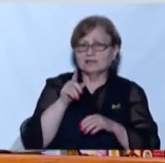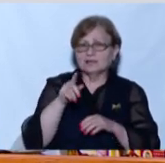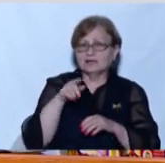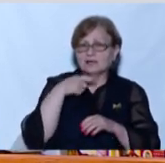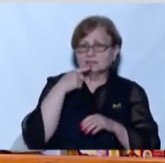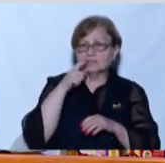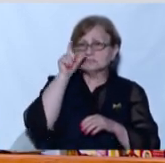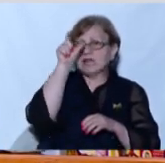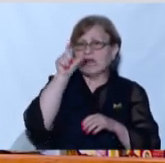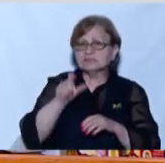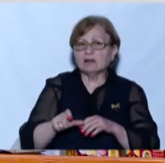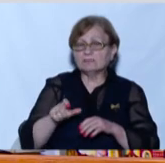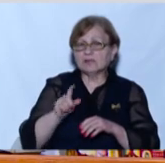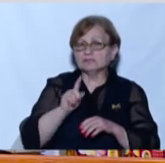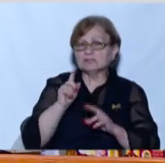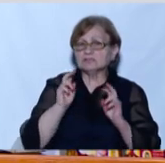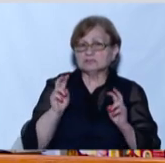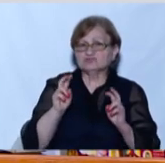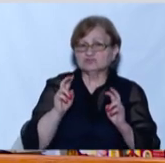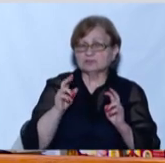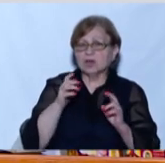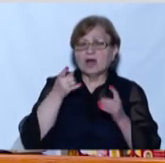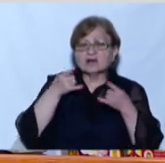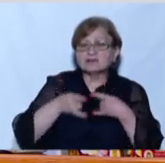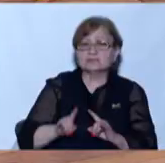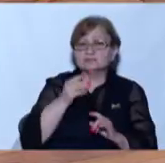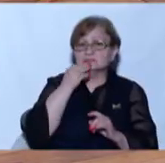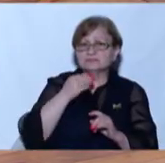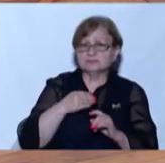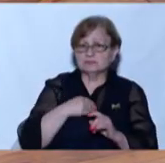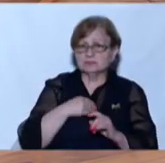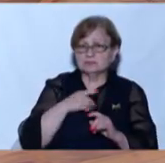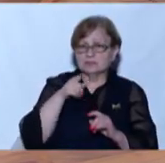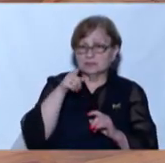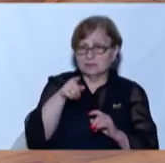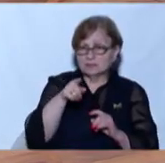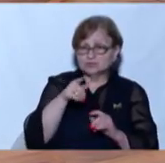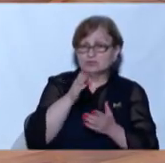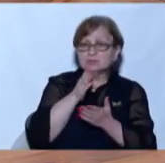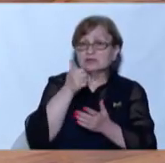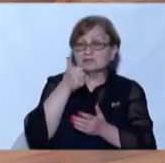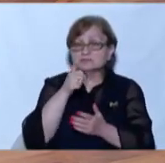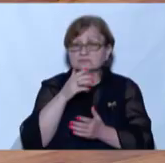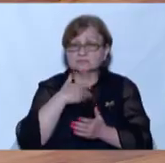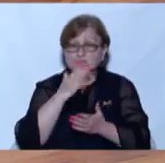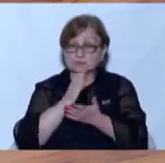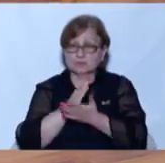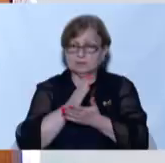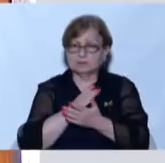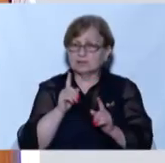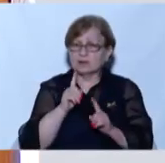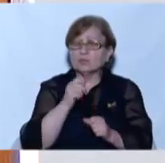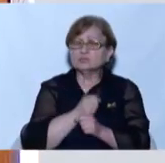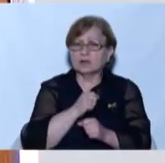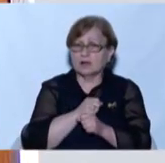ადამიანის დანიშნულებაზე. რომ ადამიანი, რომელიც მოხვედი ამ ქვეყნად, რომელიც შედი არ თავი არსი, შემეცნებისა ის უნდა იყოს, რომ რა არის